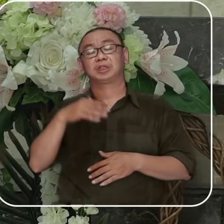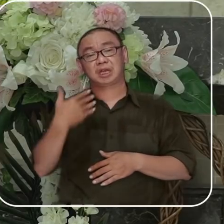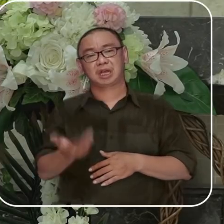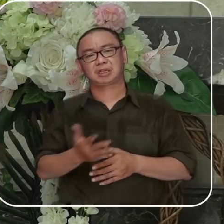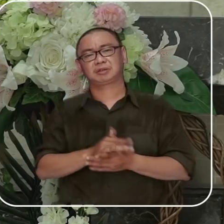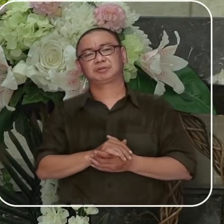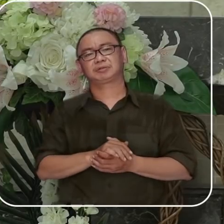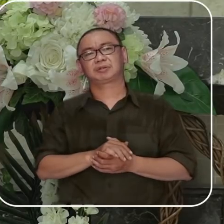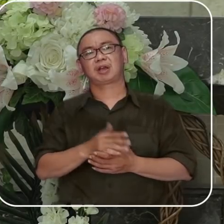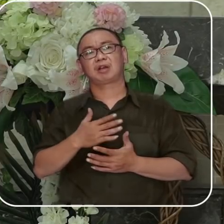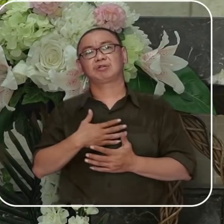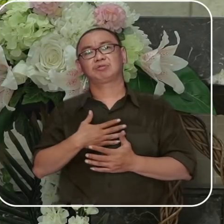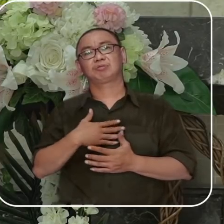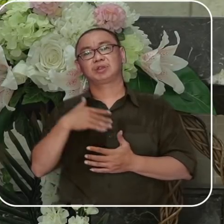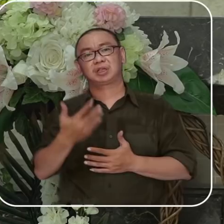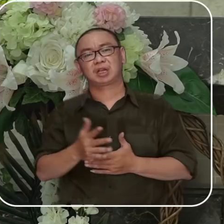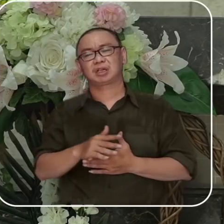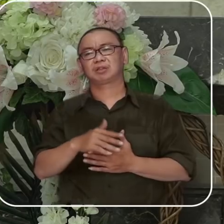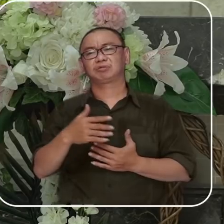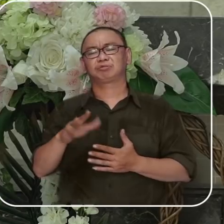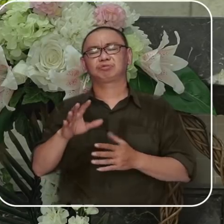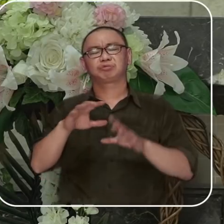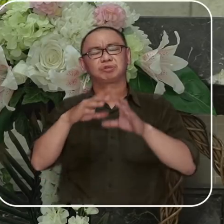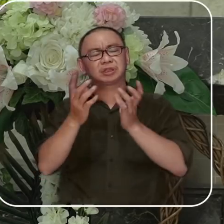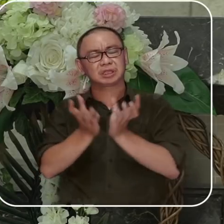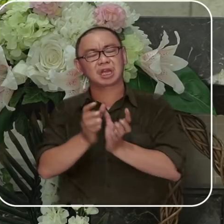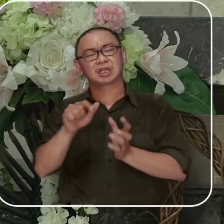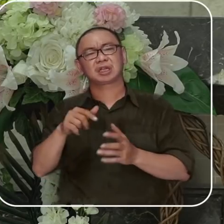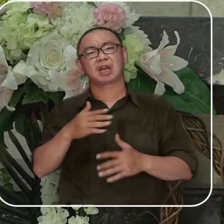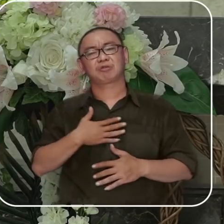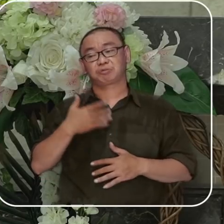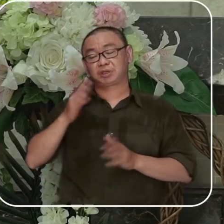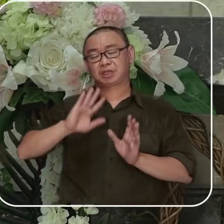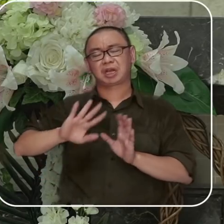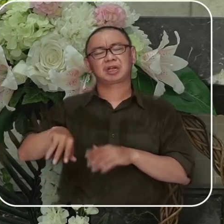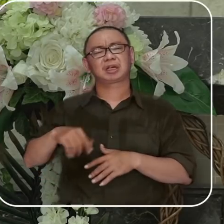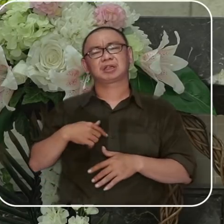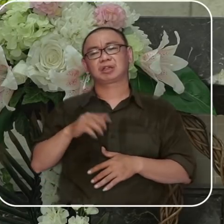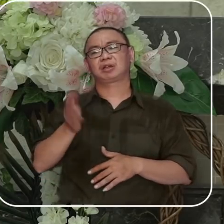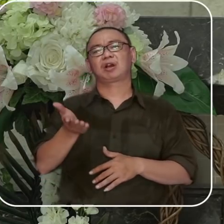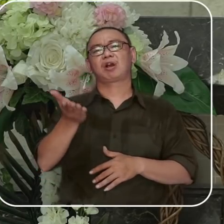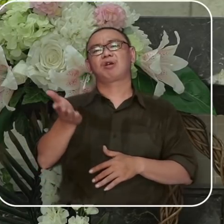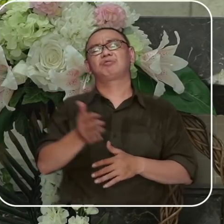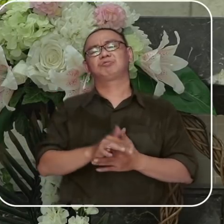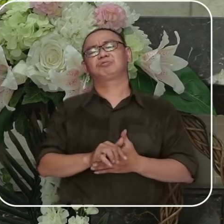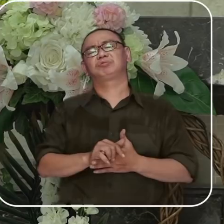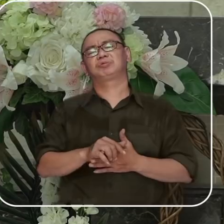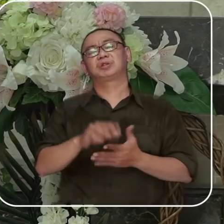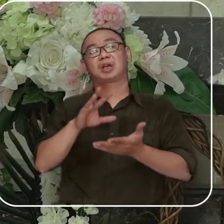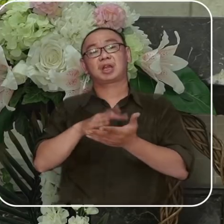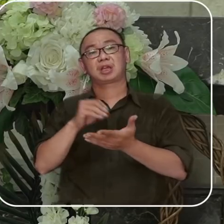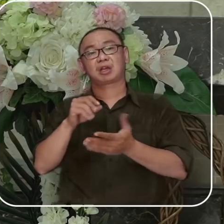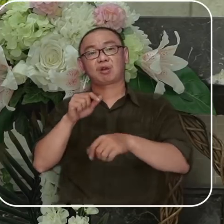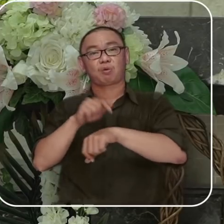meninggal. Aku akan meninggalkan dunia ini. Aku akan meninggalkan engkau. Di